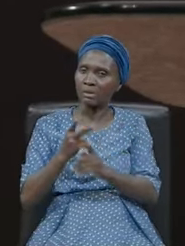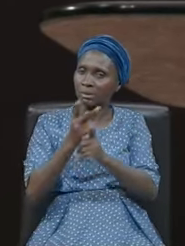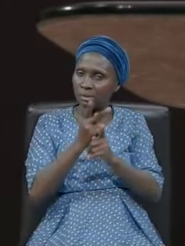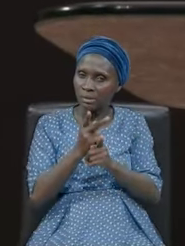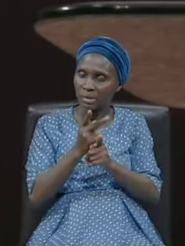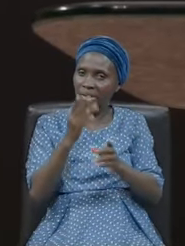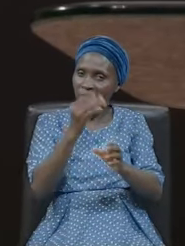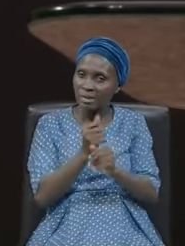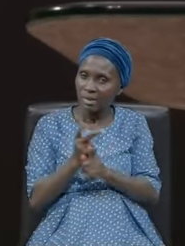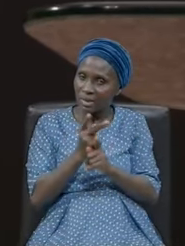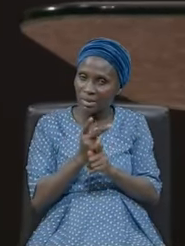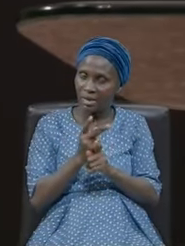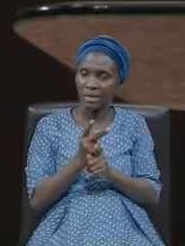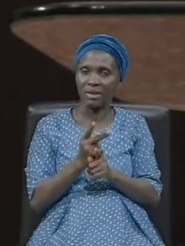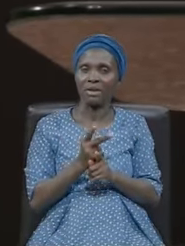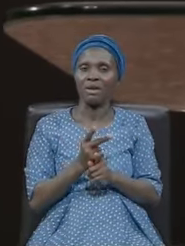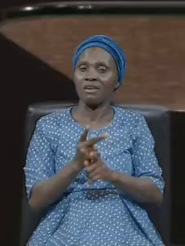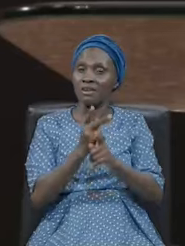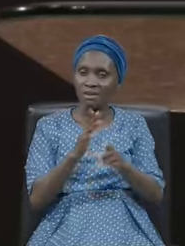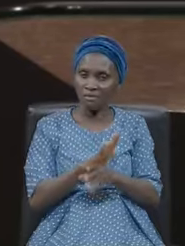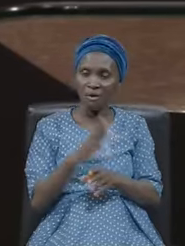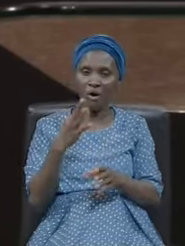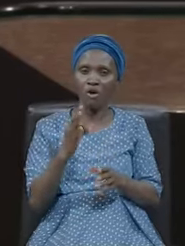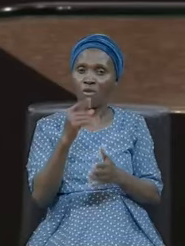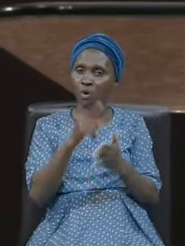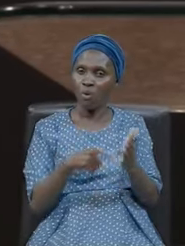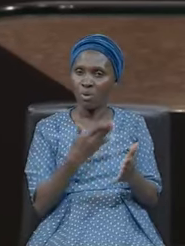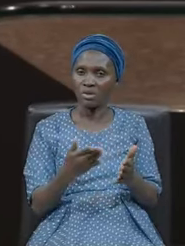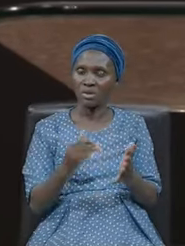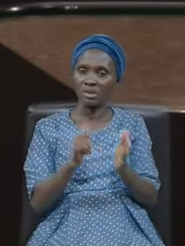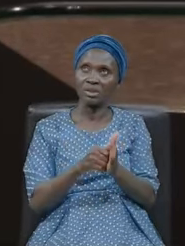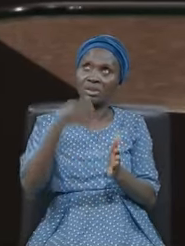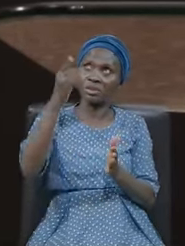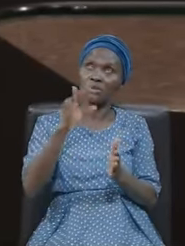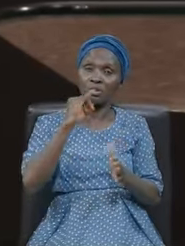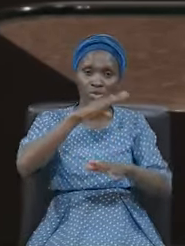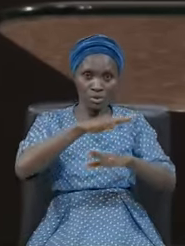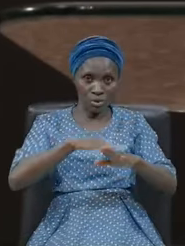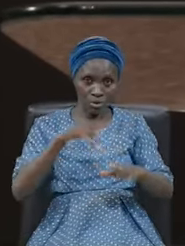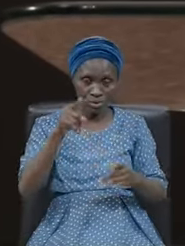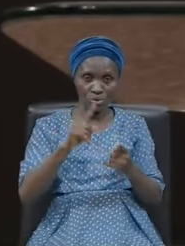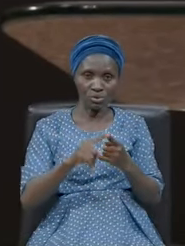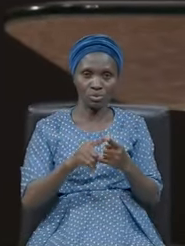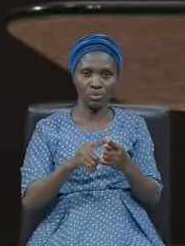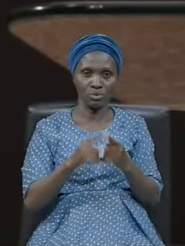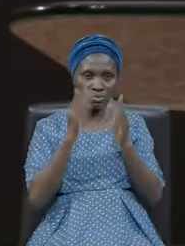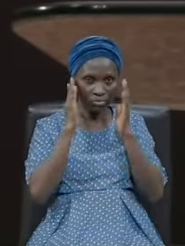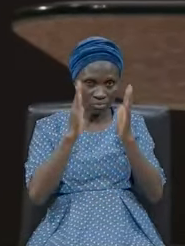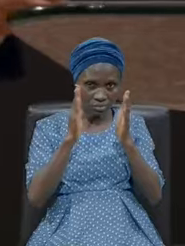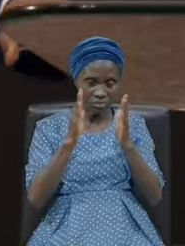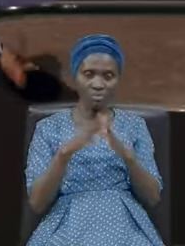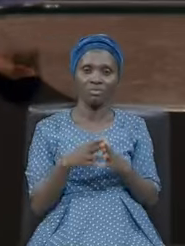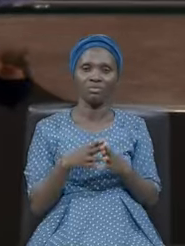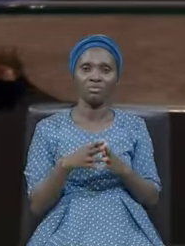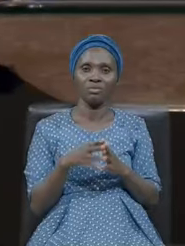que Dieu doit que vous ne fintiez pas que vous ne dressiez pas votre épaule que c'est pas moi il